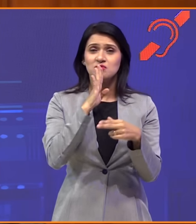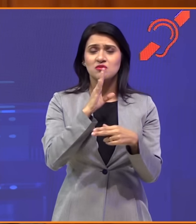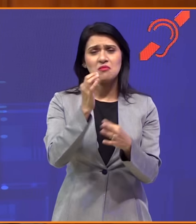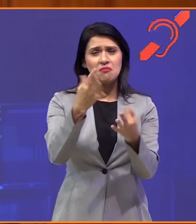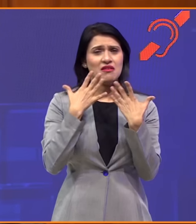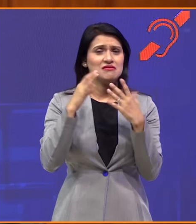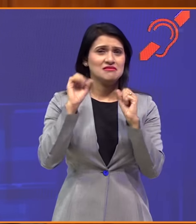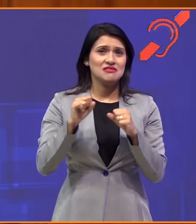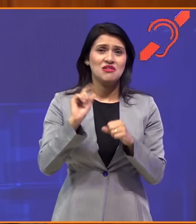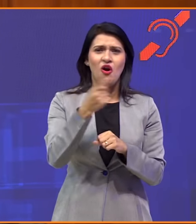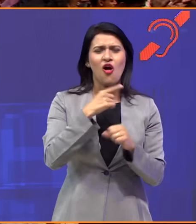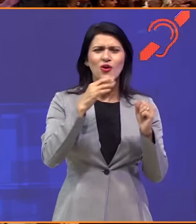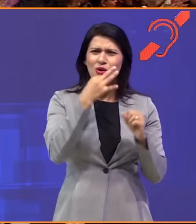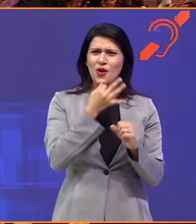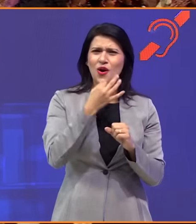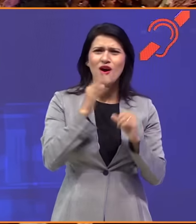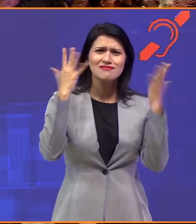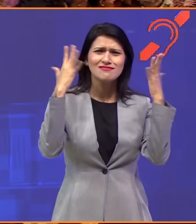बता